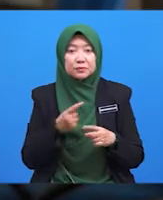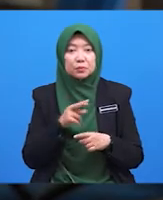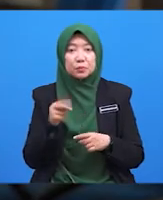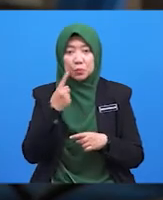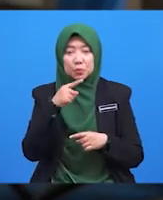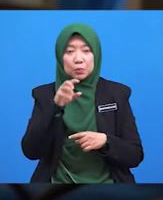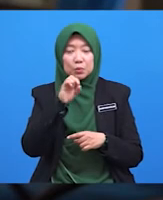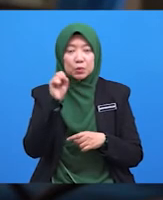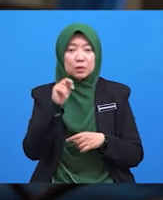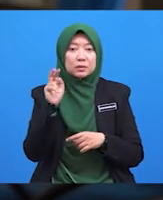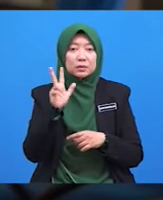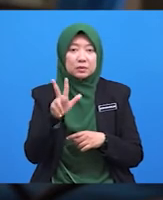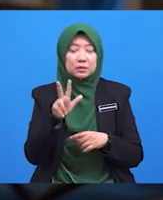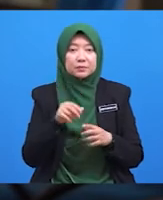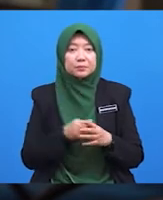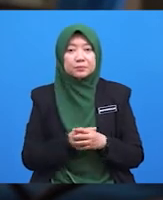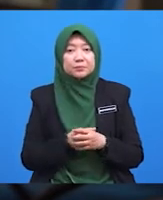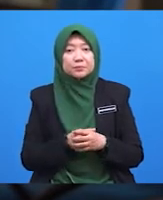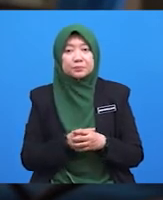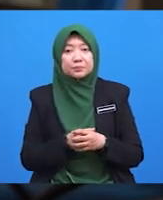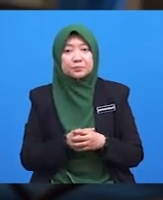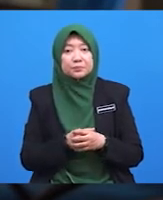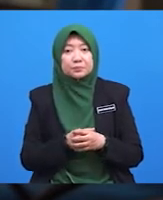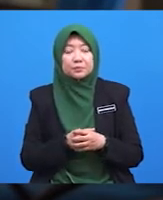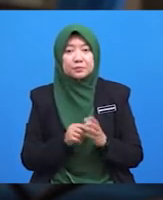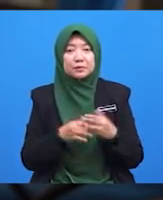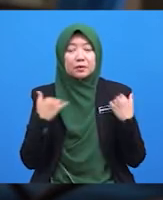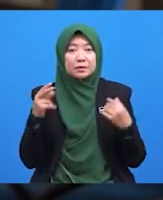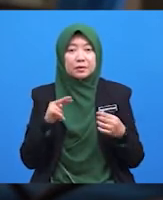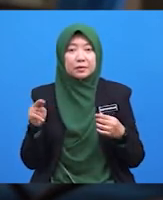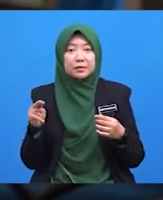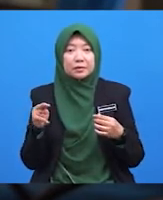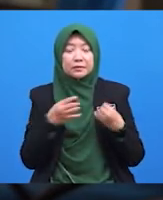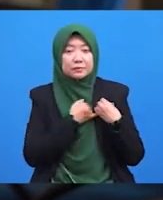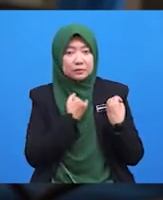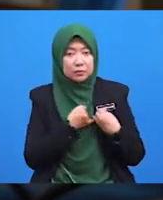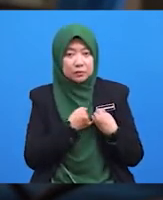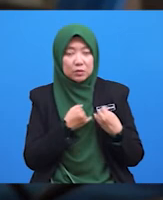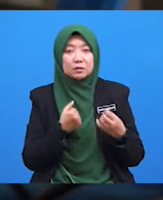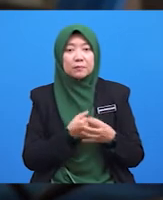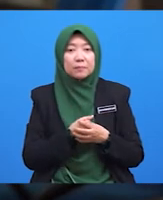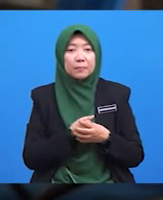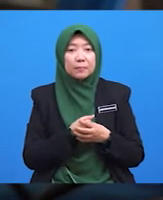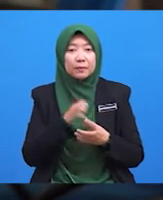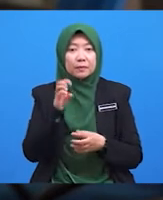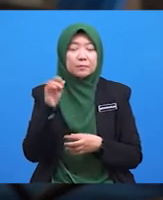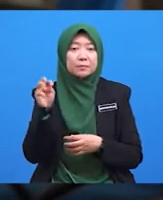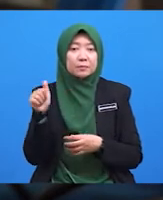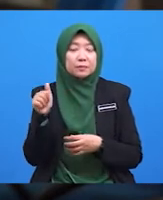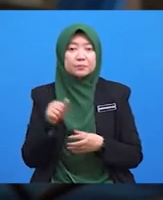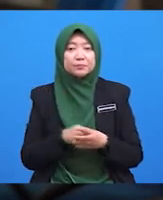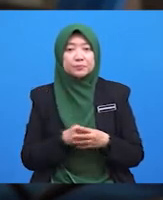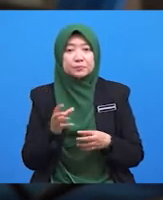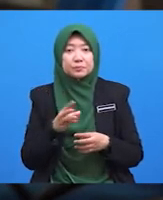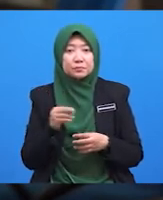Jawapan bagi soalan nombor 3 ialah keadaan kardiovaskular, edema